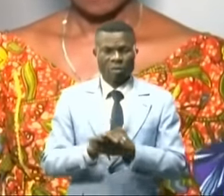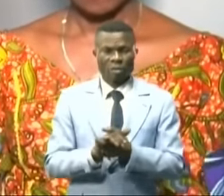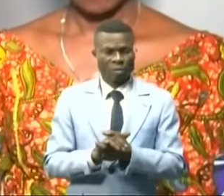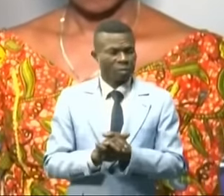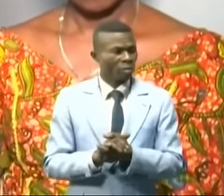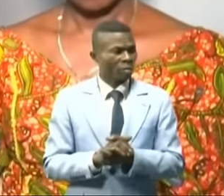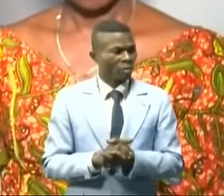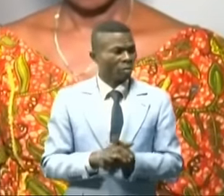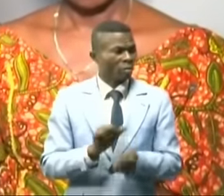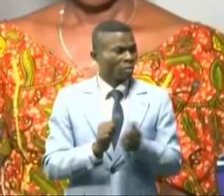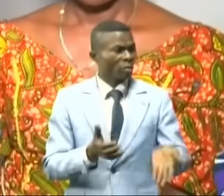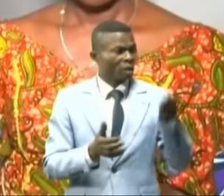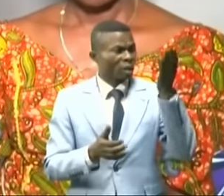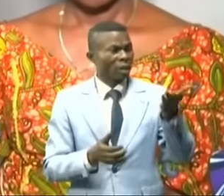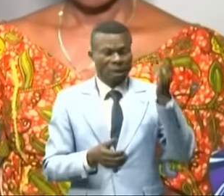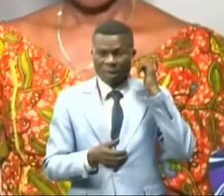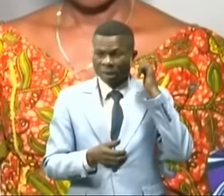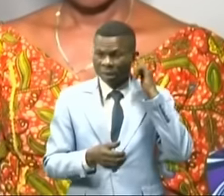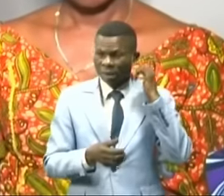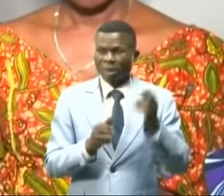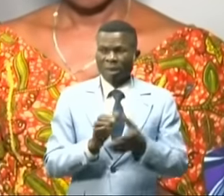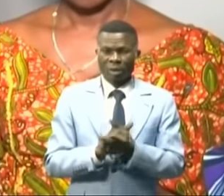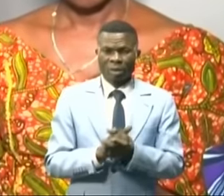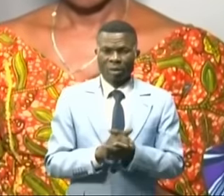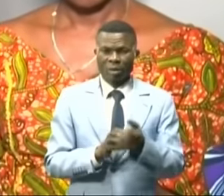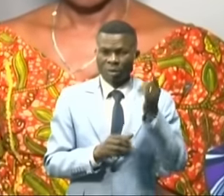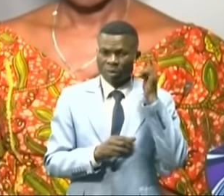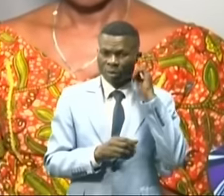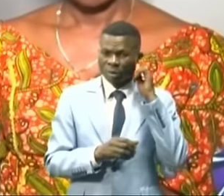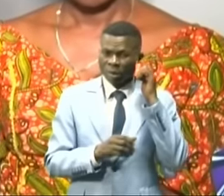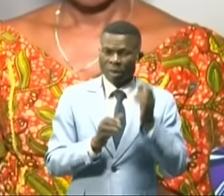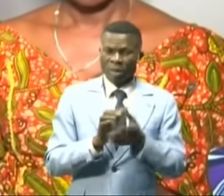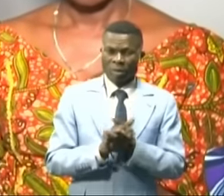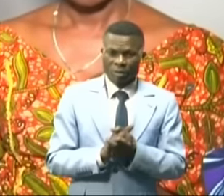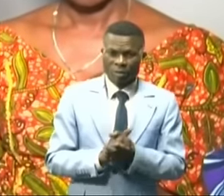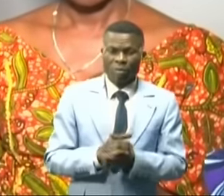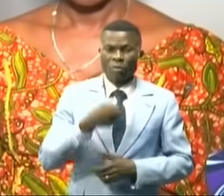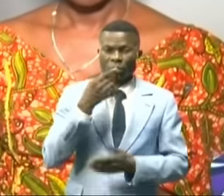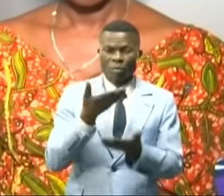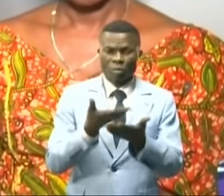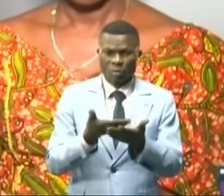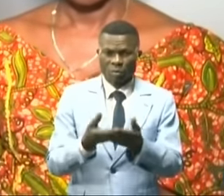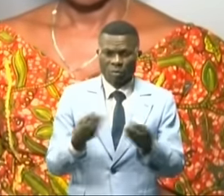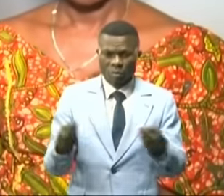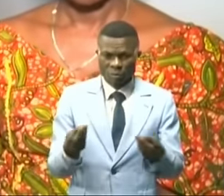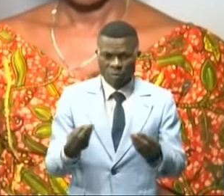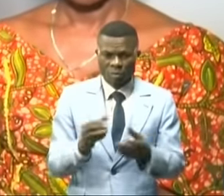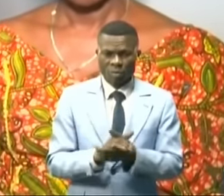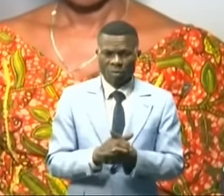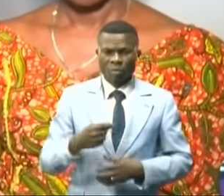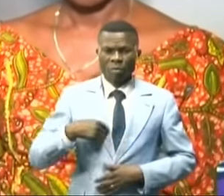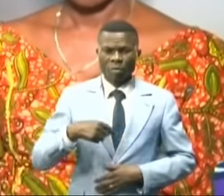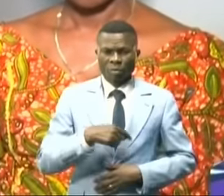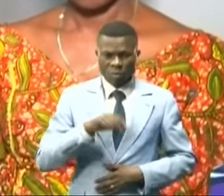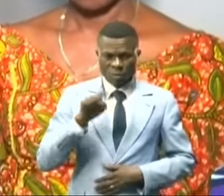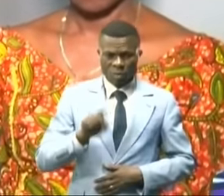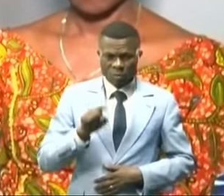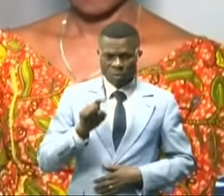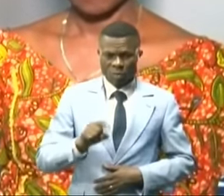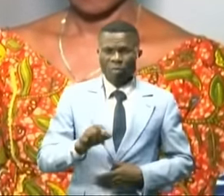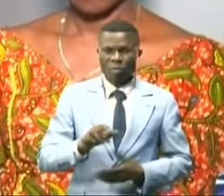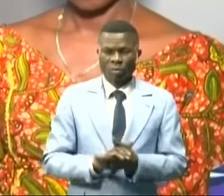l'ensemble des femmes ministres. Pour son excellence, ça a été un échange très fructueux en termes d'échange de vues et surtout, vous savez, l'importance de la